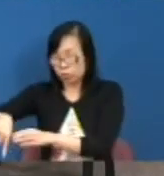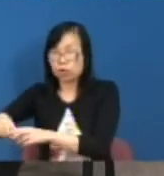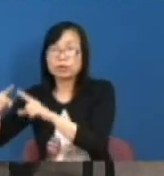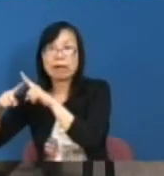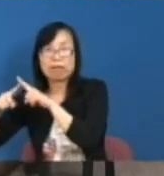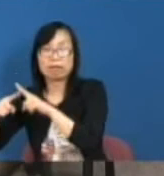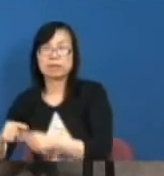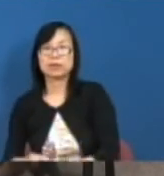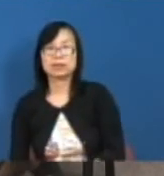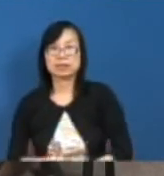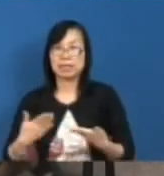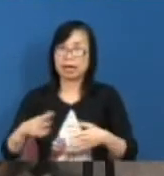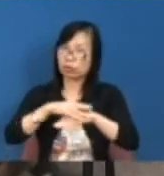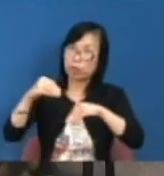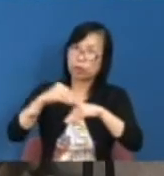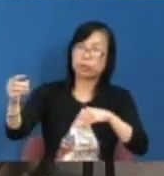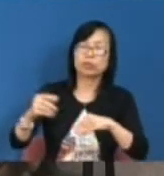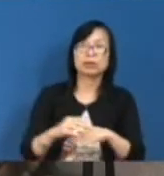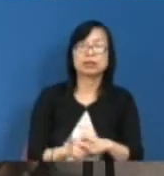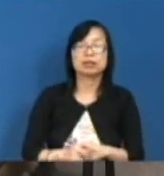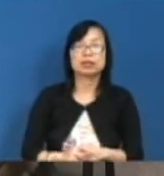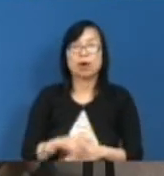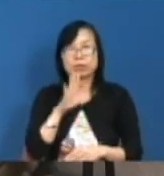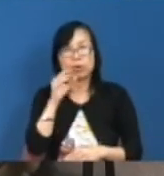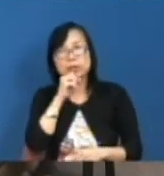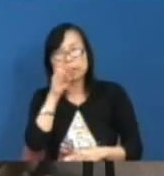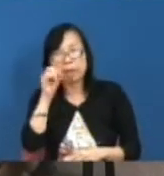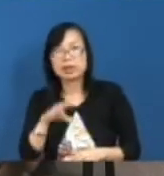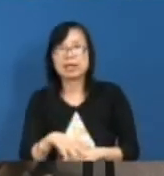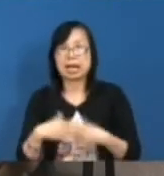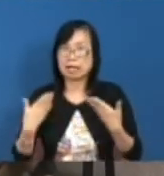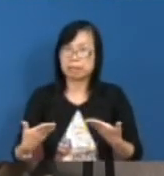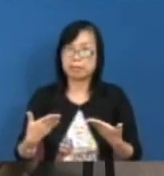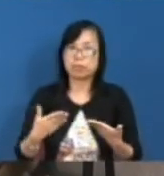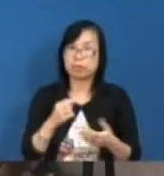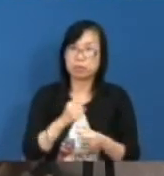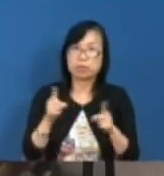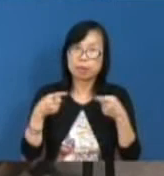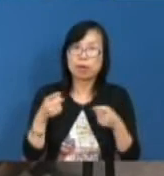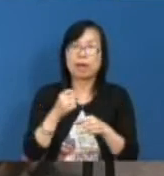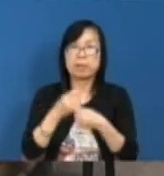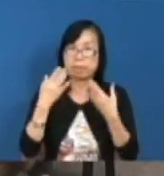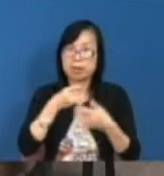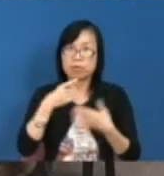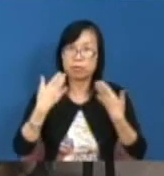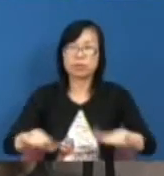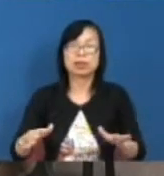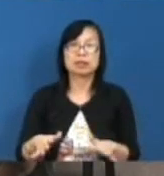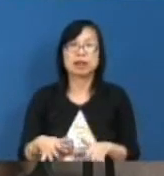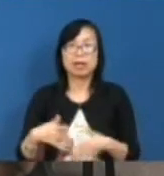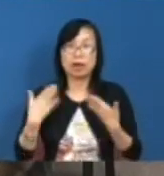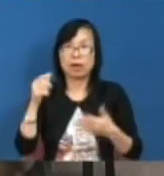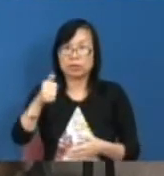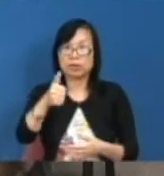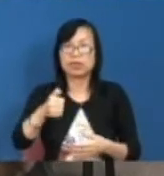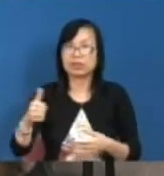出現呢段時間，咁所以其實都好多嘅分享。咁但節目未結束之前咧，咁當然一定要多謝今日幫我做手語嘅嘉